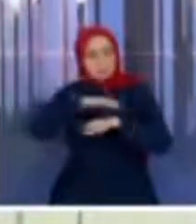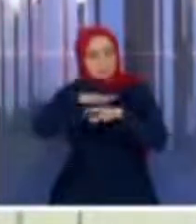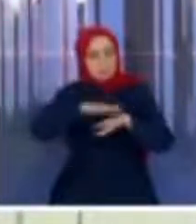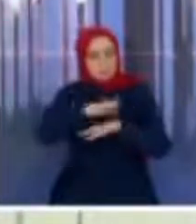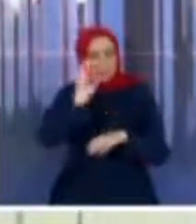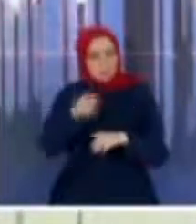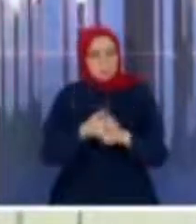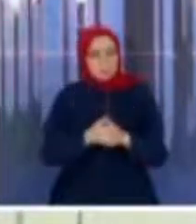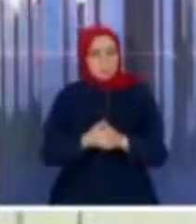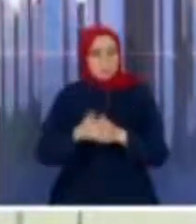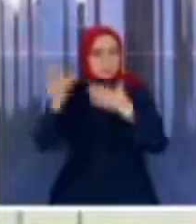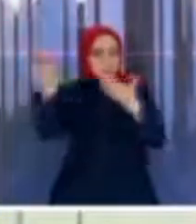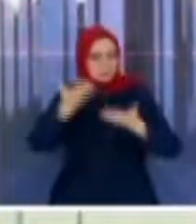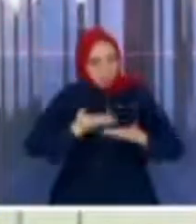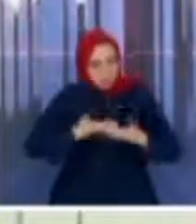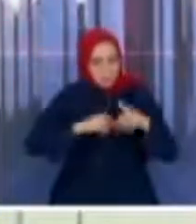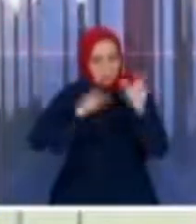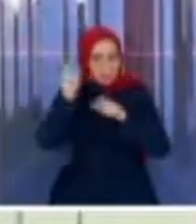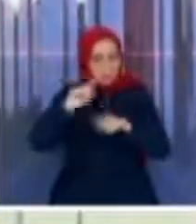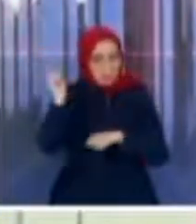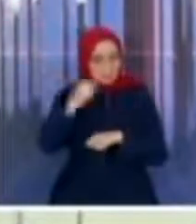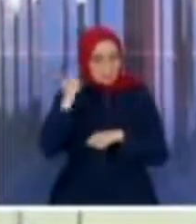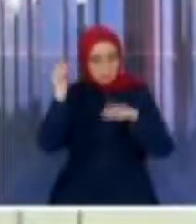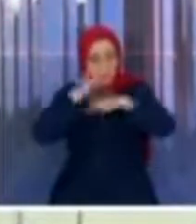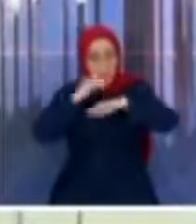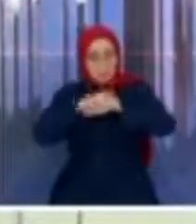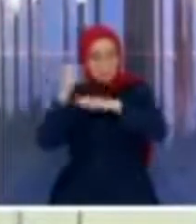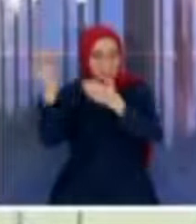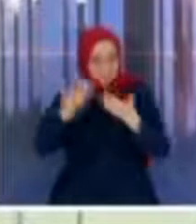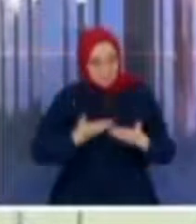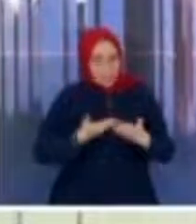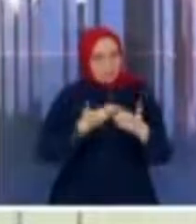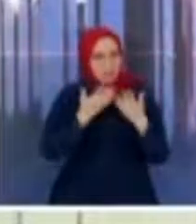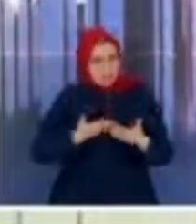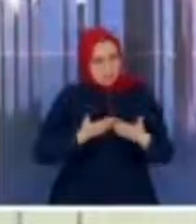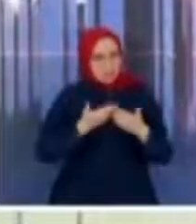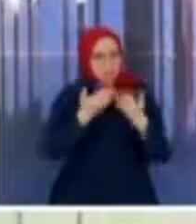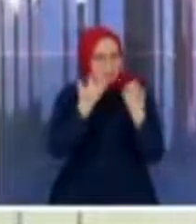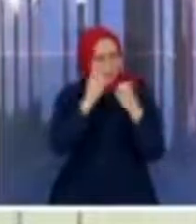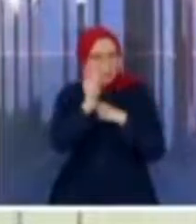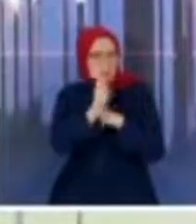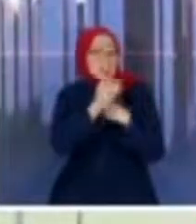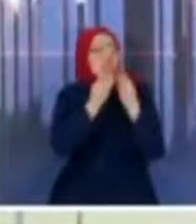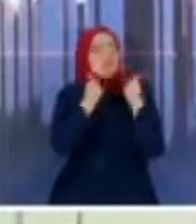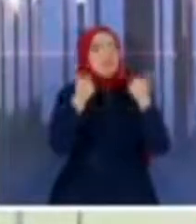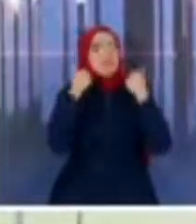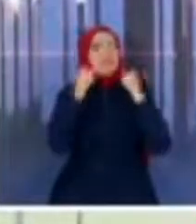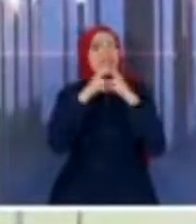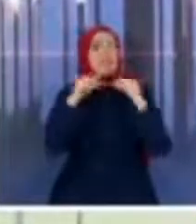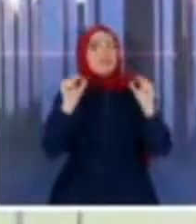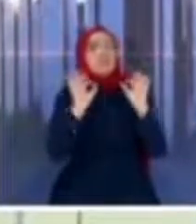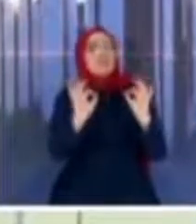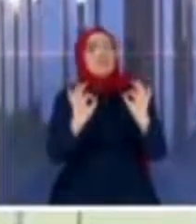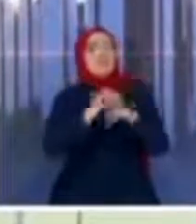ناس من بلايص اخرى اللي تحب تجي الشواطئ هكا فيرج وما فيهاش برشا ناس، والناس اللي تنجم تلقى راحتها، واللي للاسف